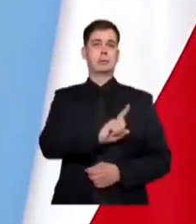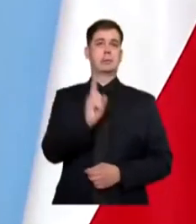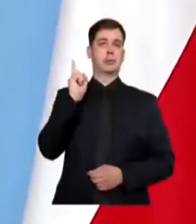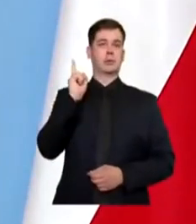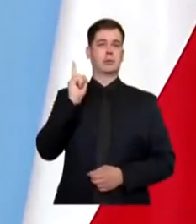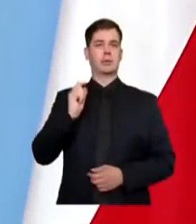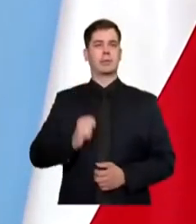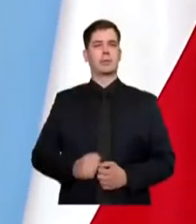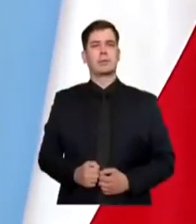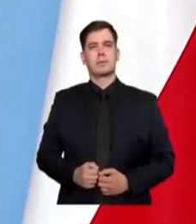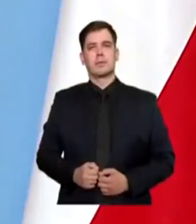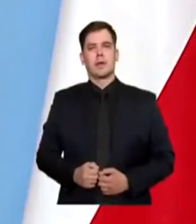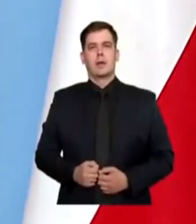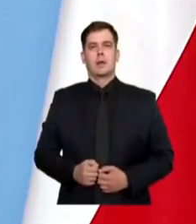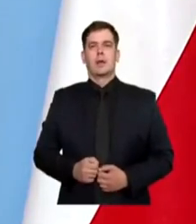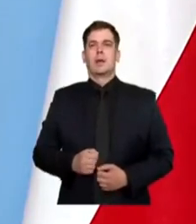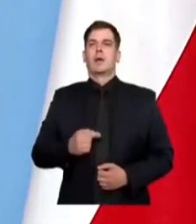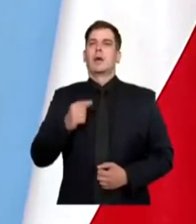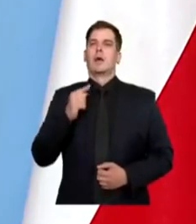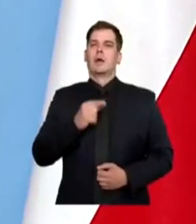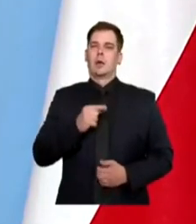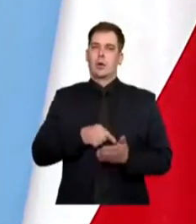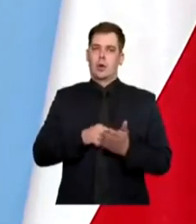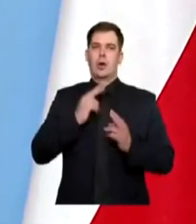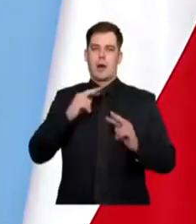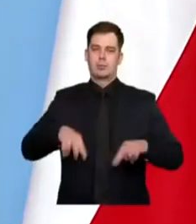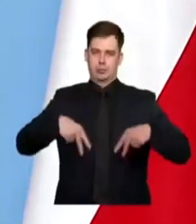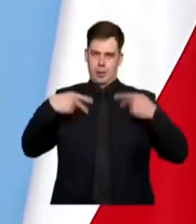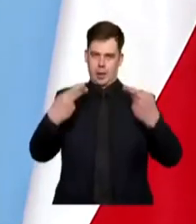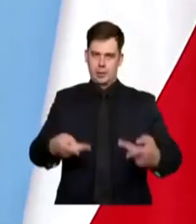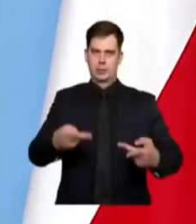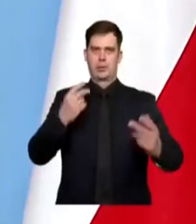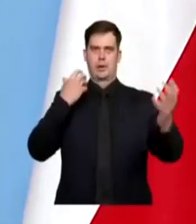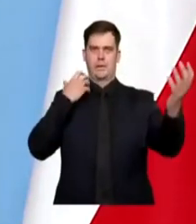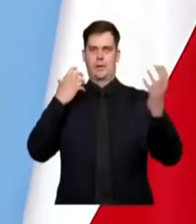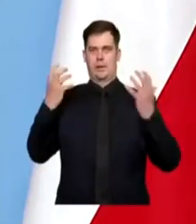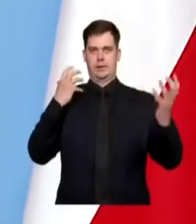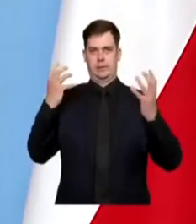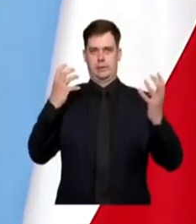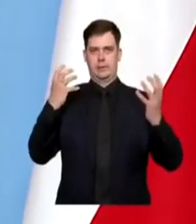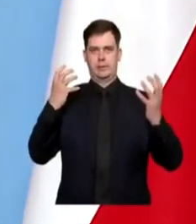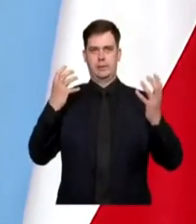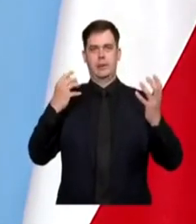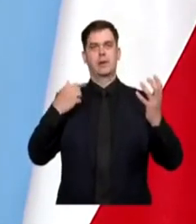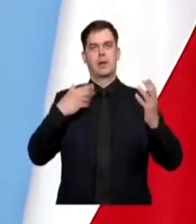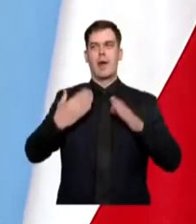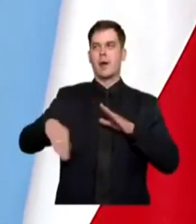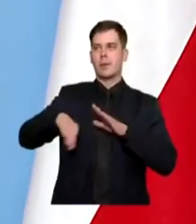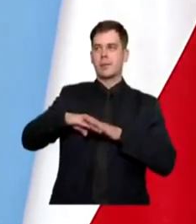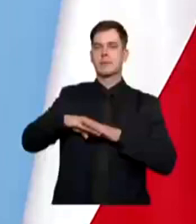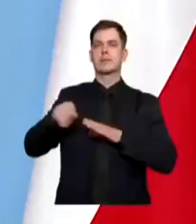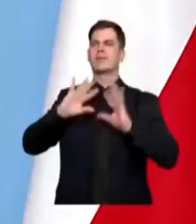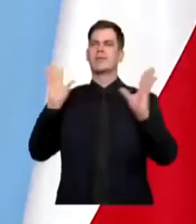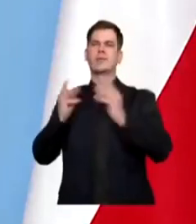Państwo, tutaj my odpowiedzialnie przekazujemy Państwu te informacje i te rekomendacje na